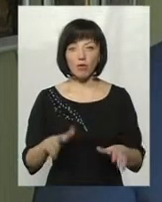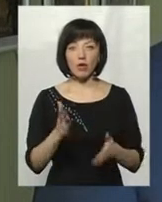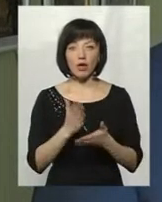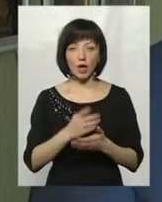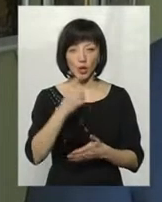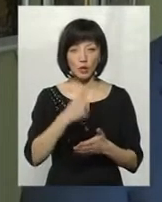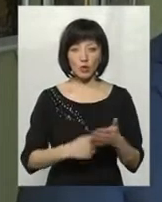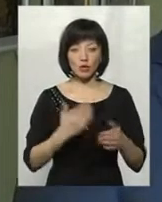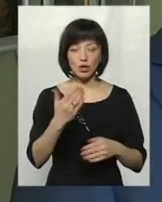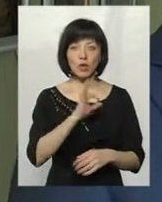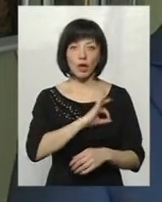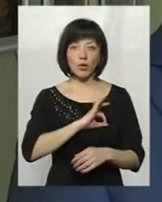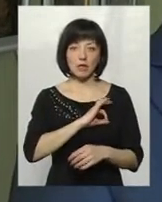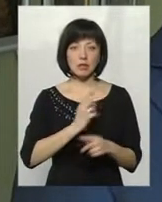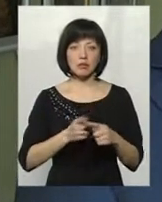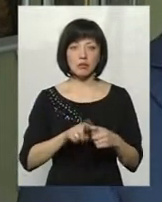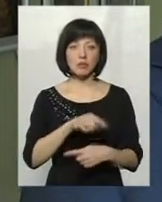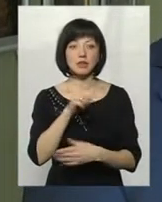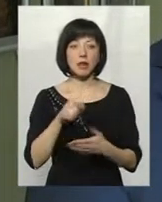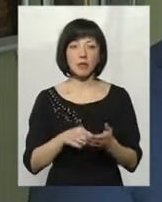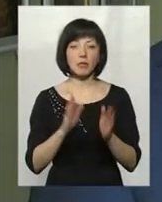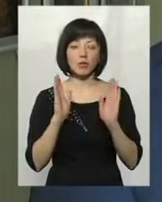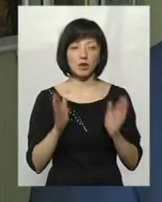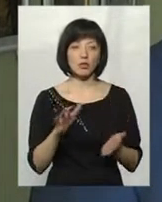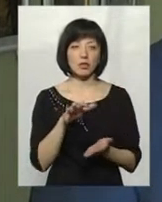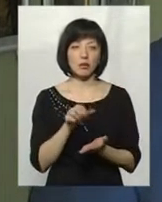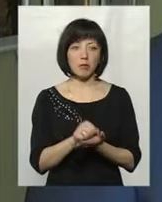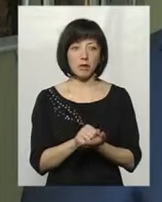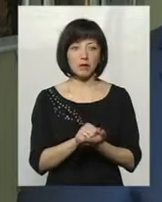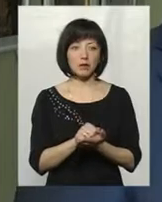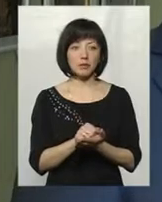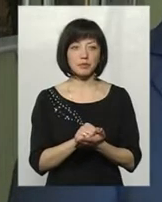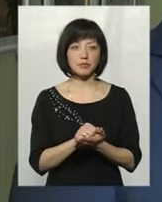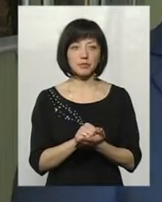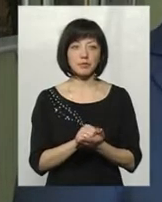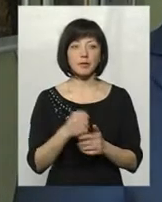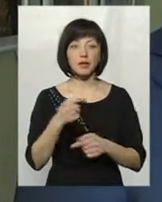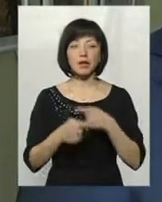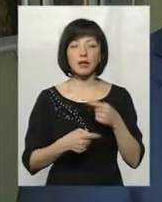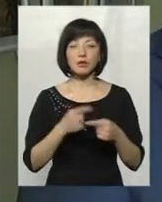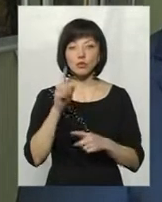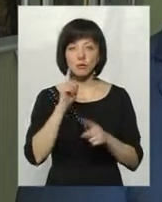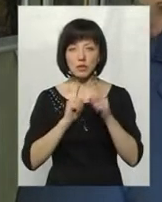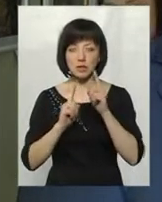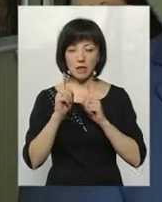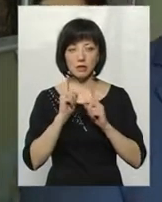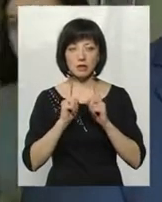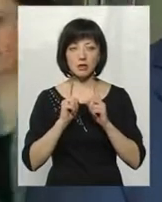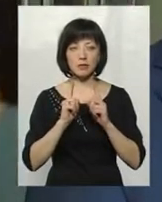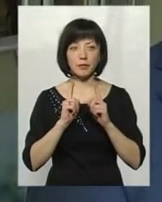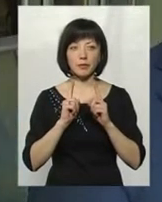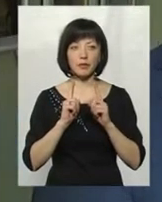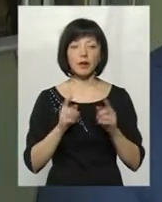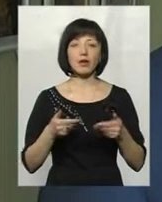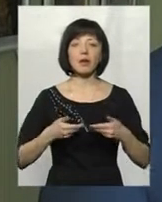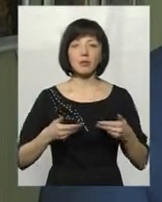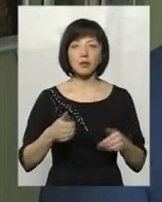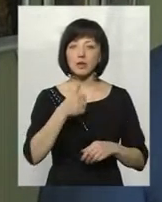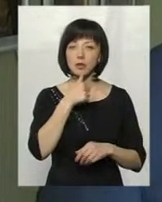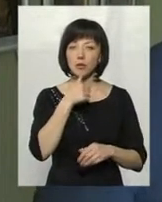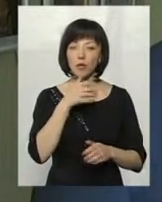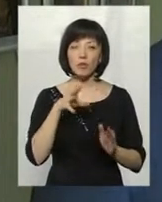юристам. Ми цими питаннями будемо займатися. На наступній сесії ми спробуємо